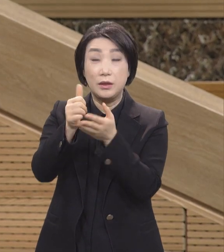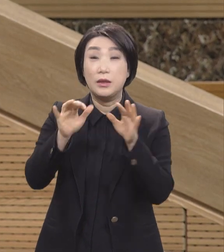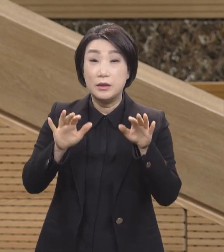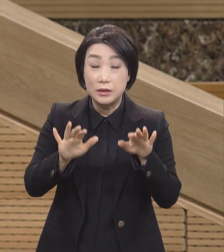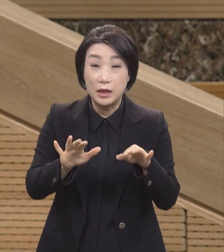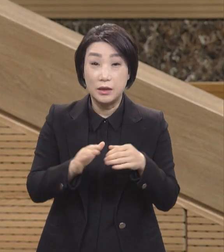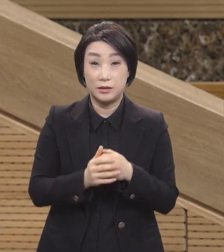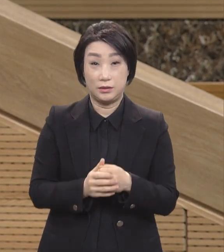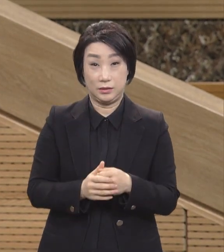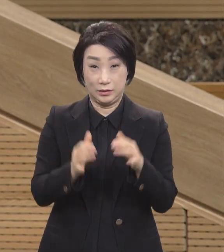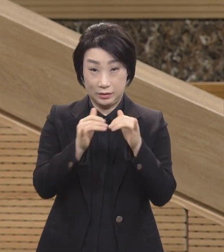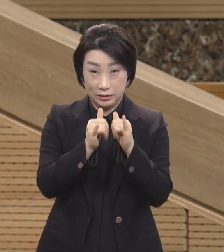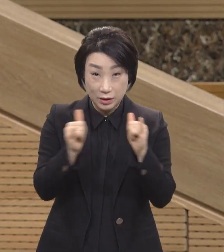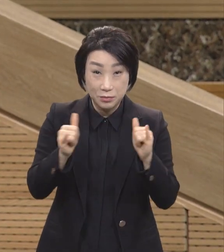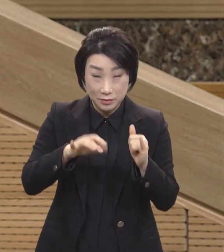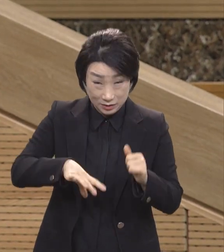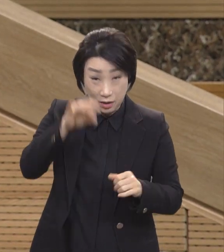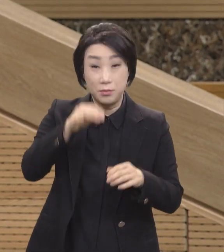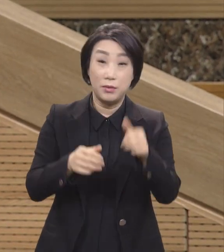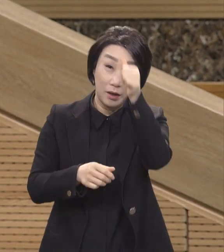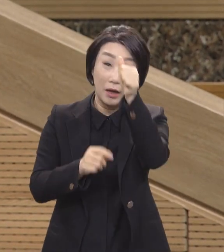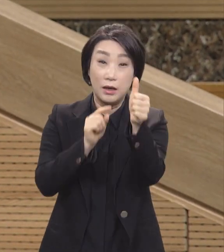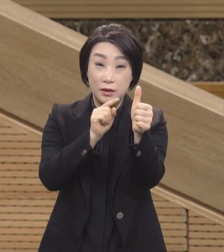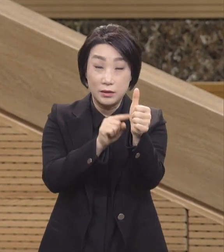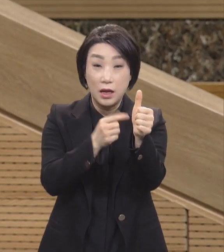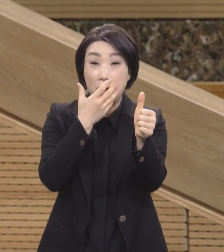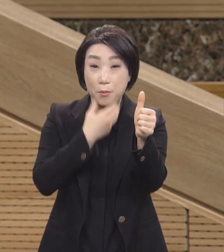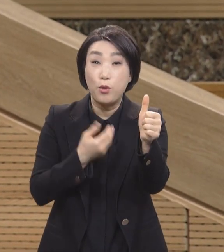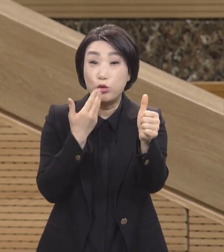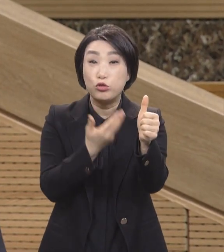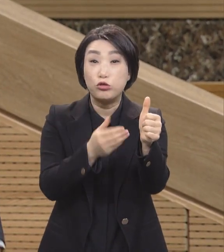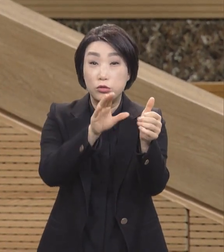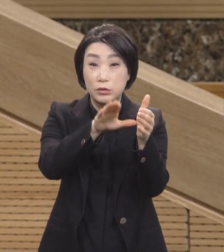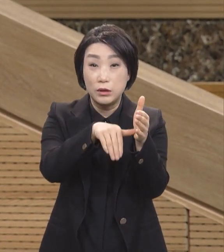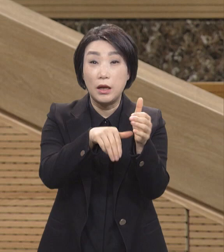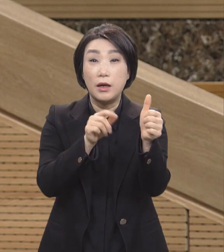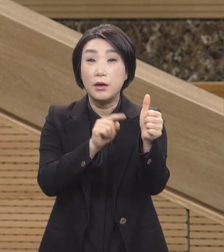첫째 사람 아담에게 복을 주실 때